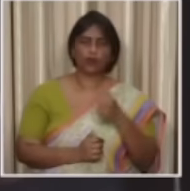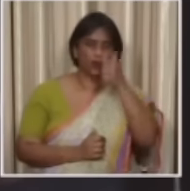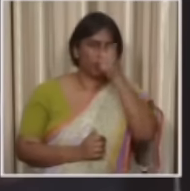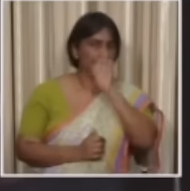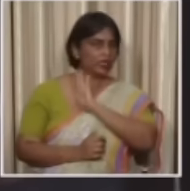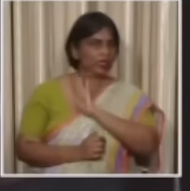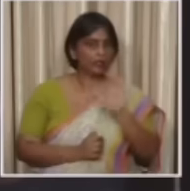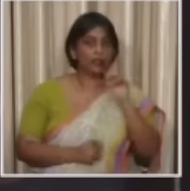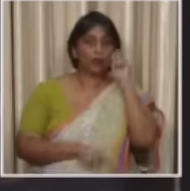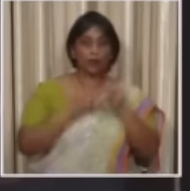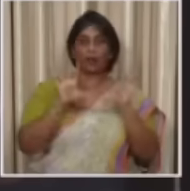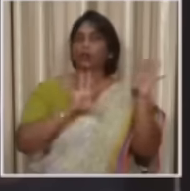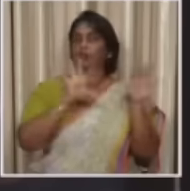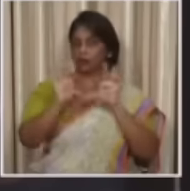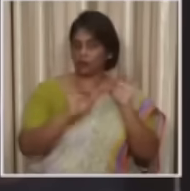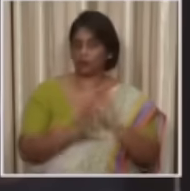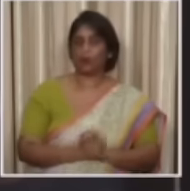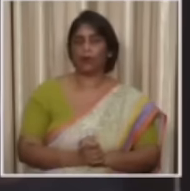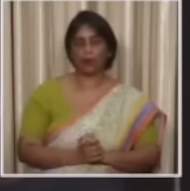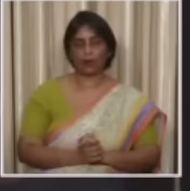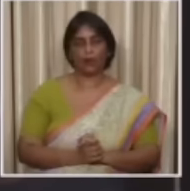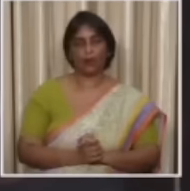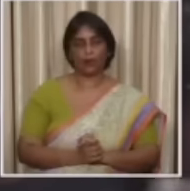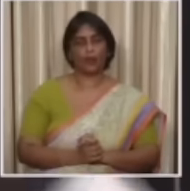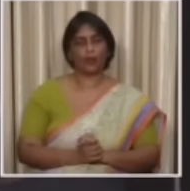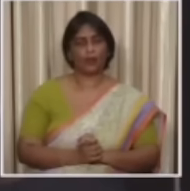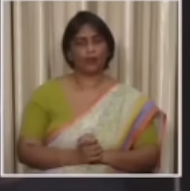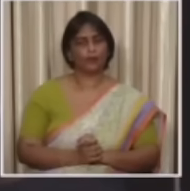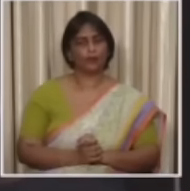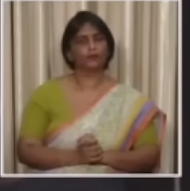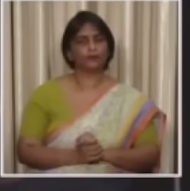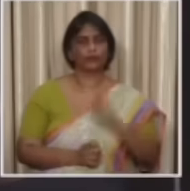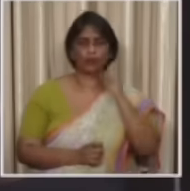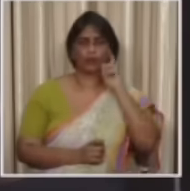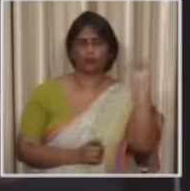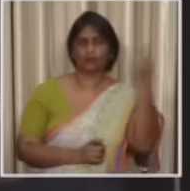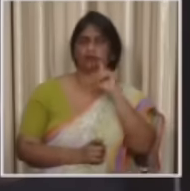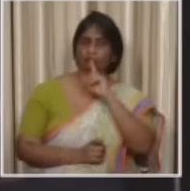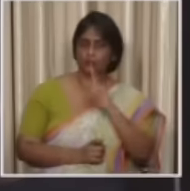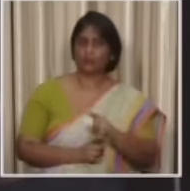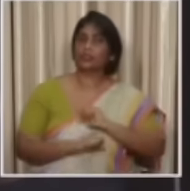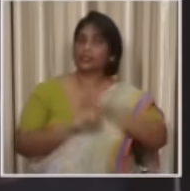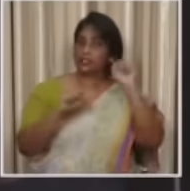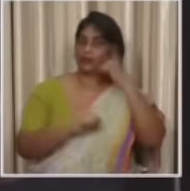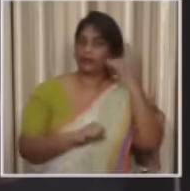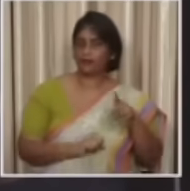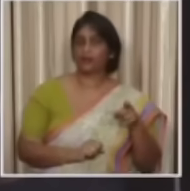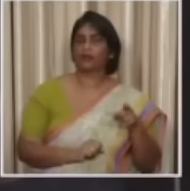හොරකම් නොකරපු මිනිස්සුන්ව පත් කරන්න කියලා. ඒවලන් කියන්නේ මිනිස්සු කියන දේවල්. අරගලයා ආවෙත්